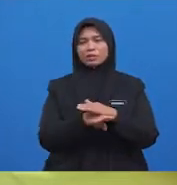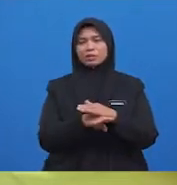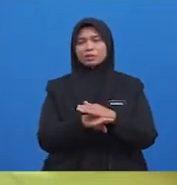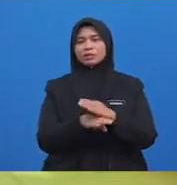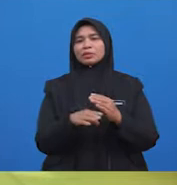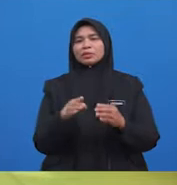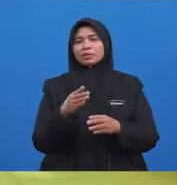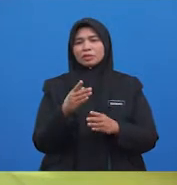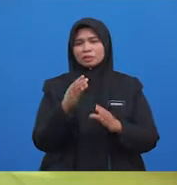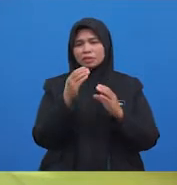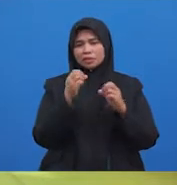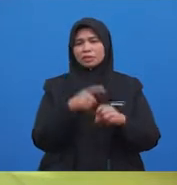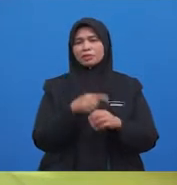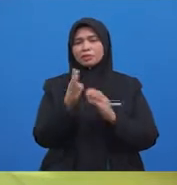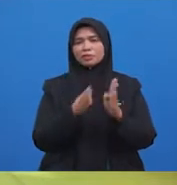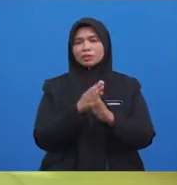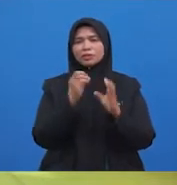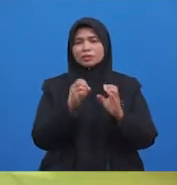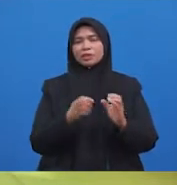secara berlebihan